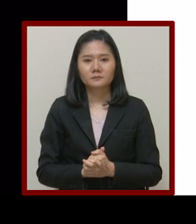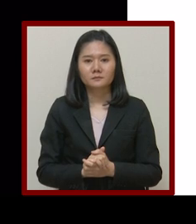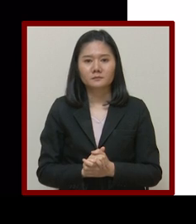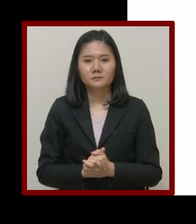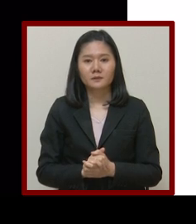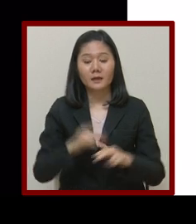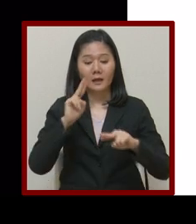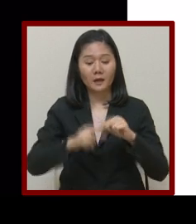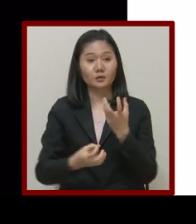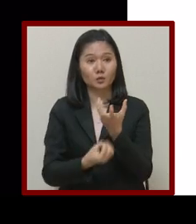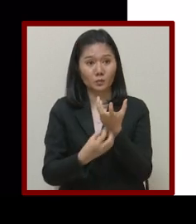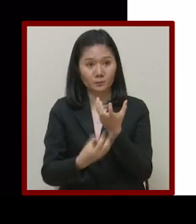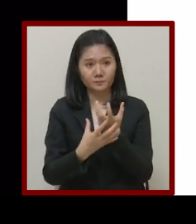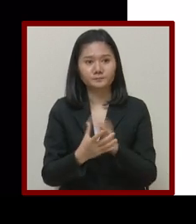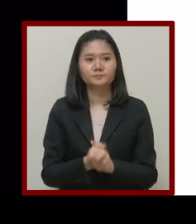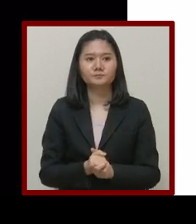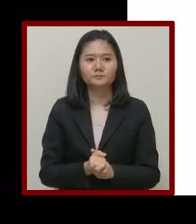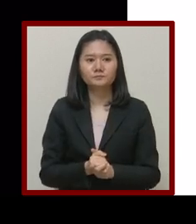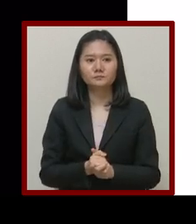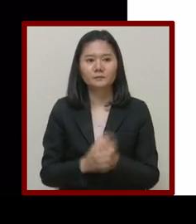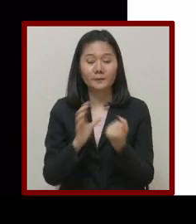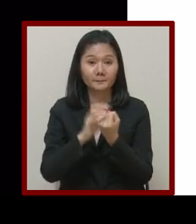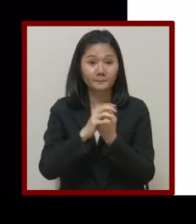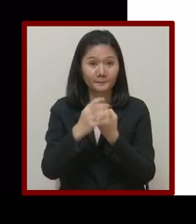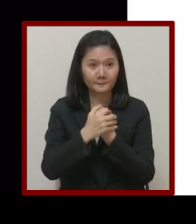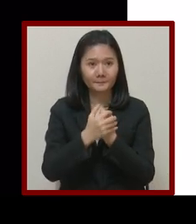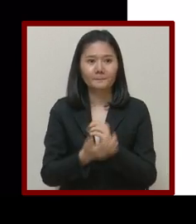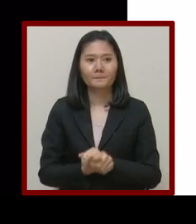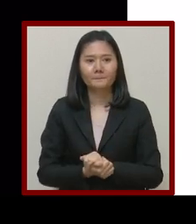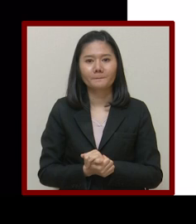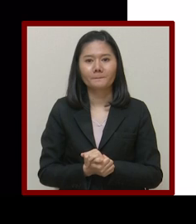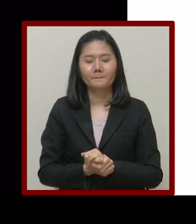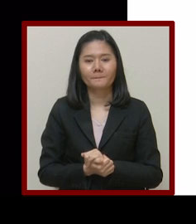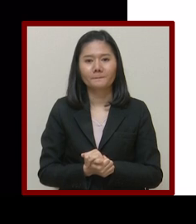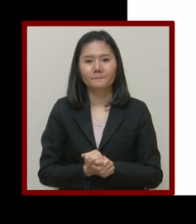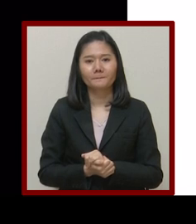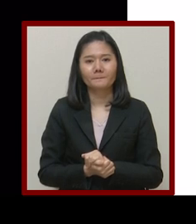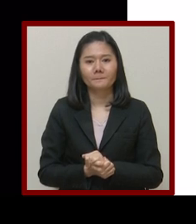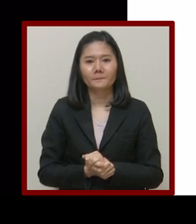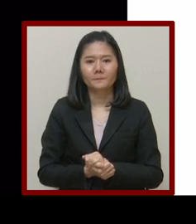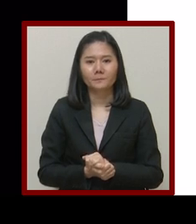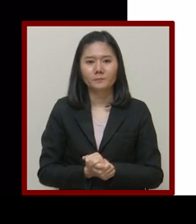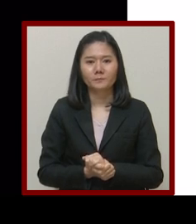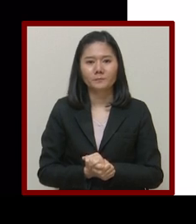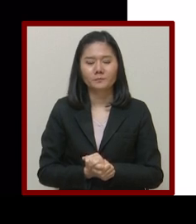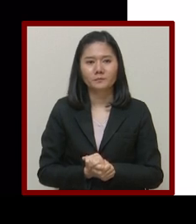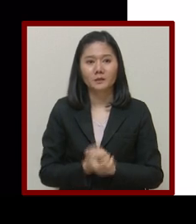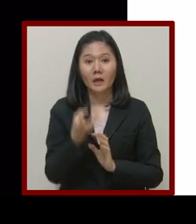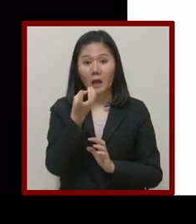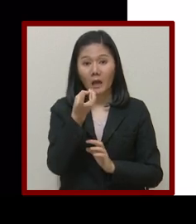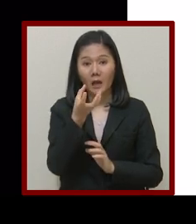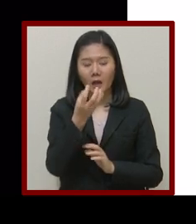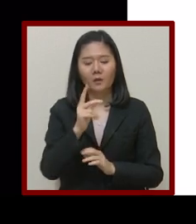เน้นไข่ต้มใช่ไหมผักแล้วก็ข้าวกล้